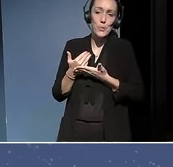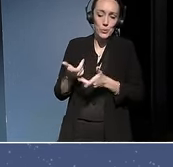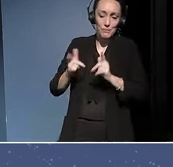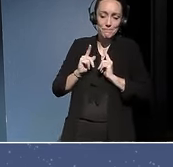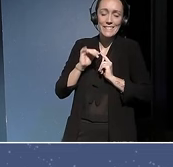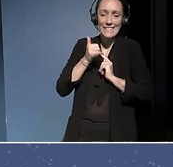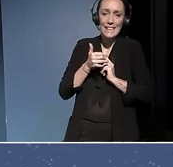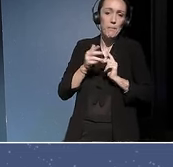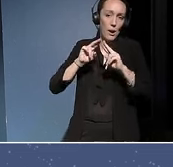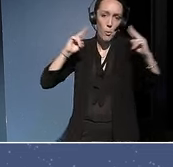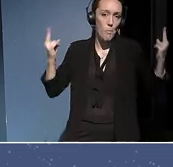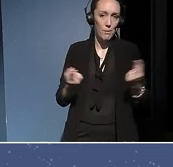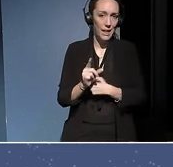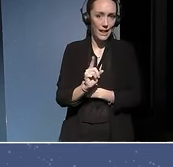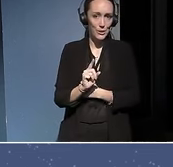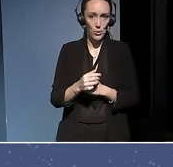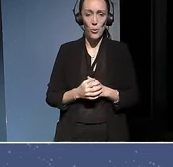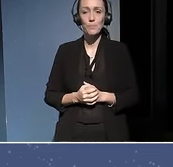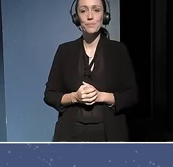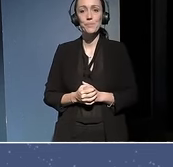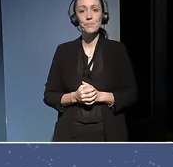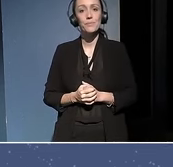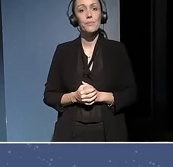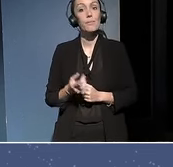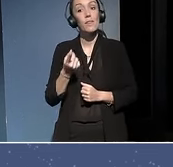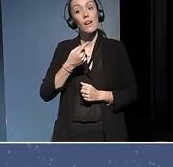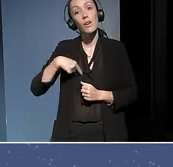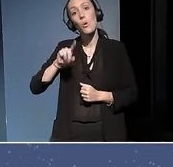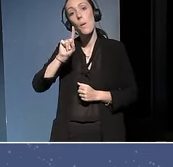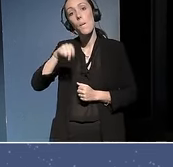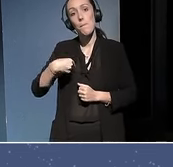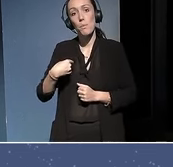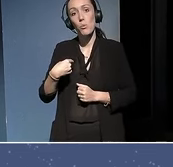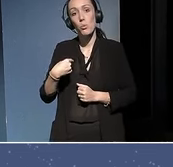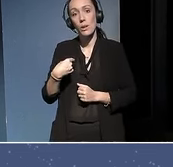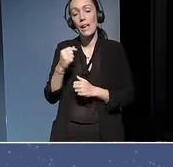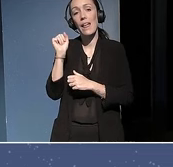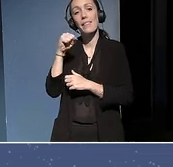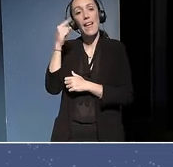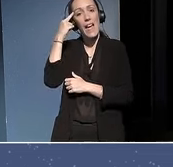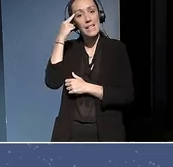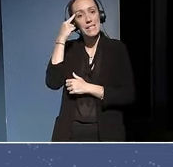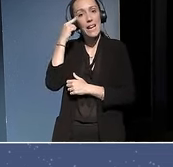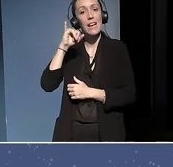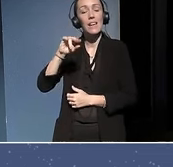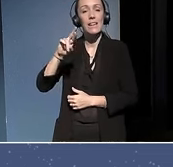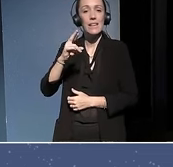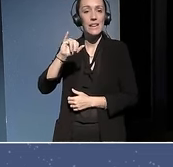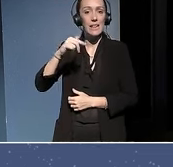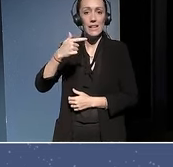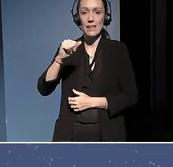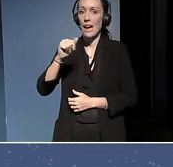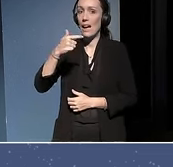completamente ehm e usiamo anche il cranio di irritator che è uno spinosauri de trovato in